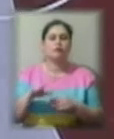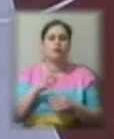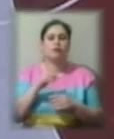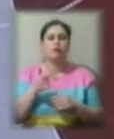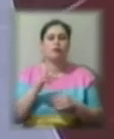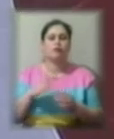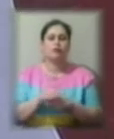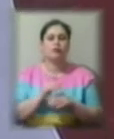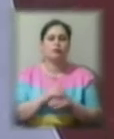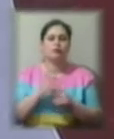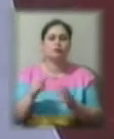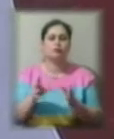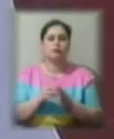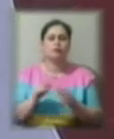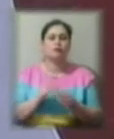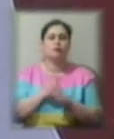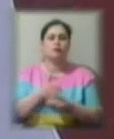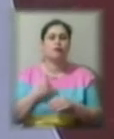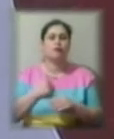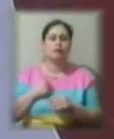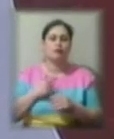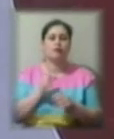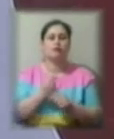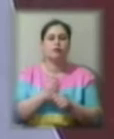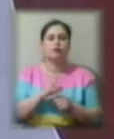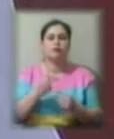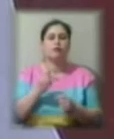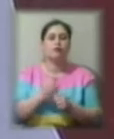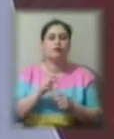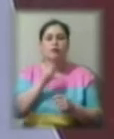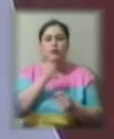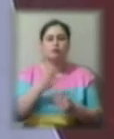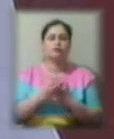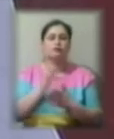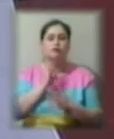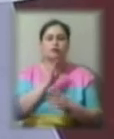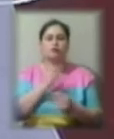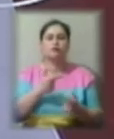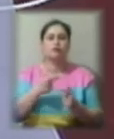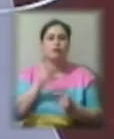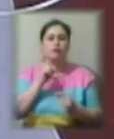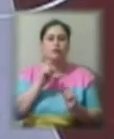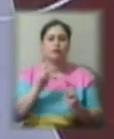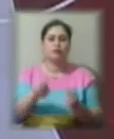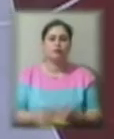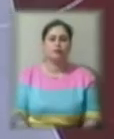з гостями військові виготовляли подарунки своїм жінкам. Сюжет готується до ефіру, а зараз про це коротко.